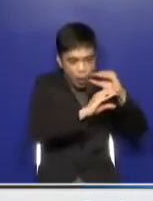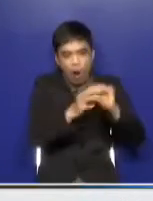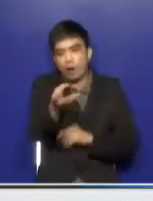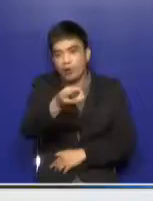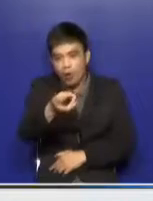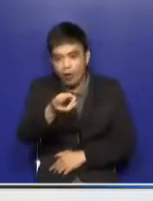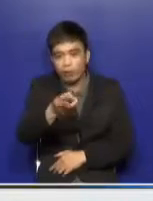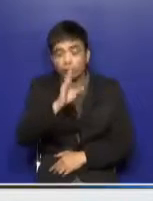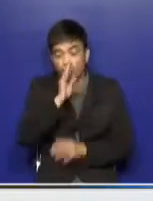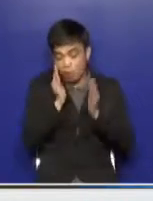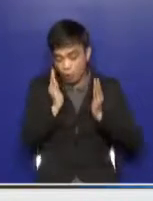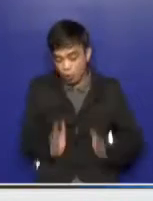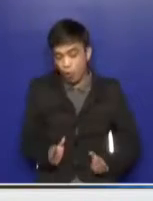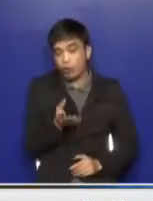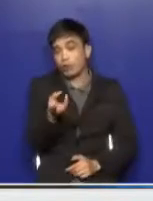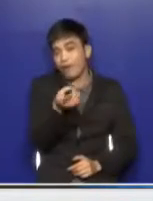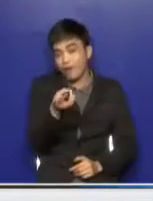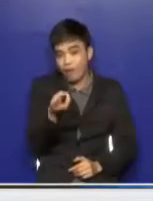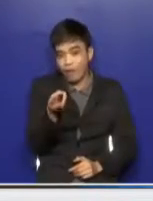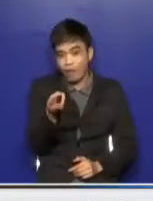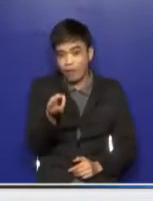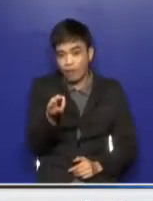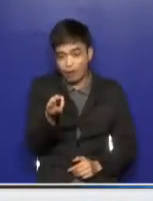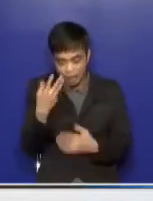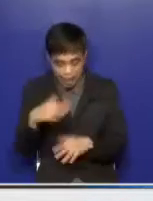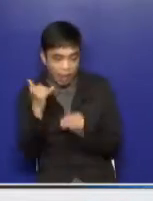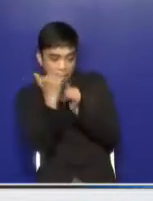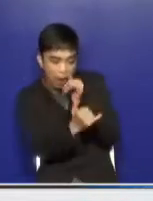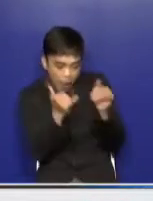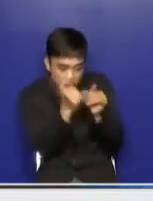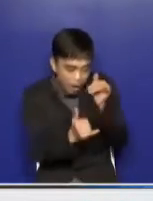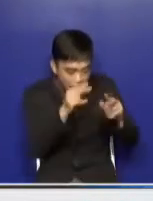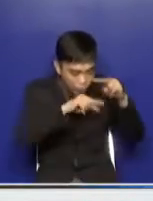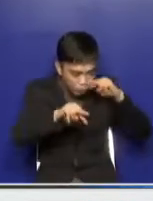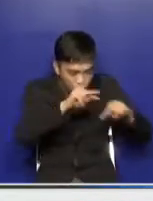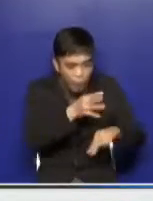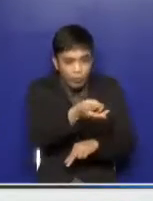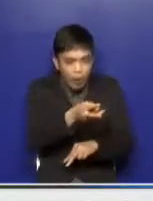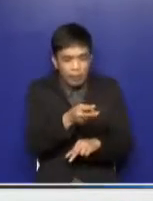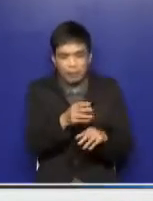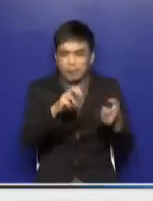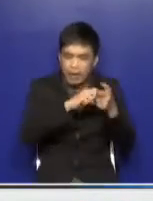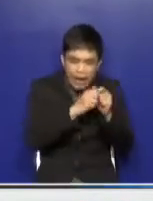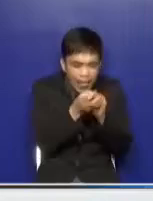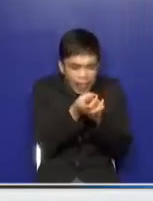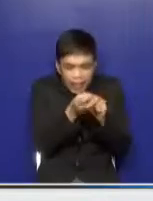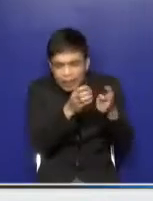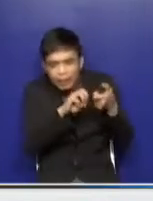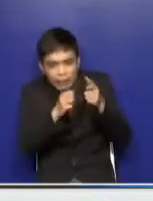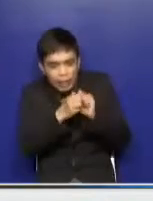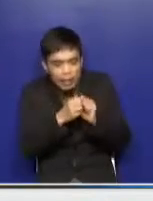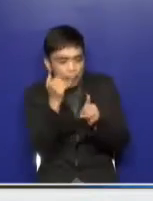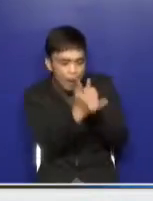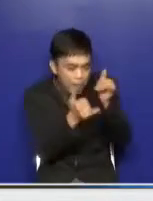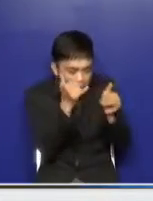ที่มีคนน้อยเนี่ยมีบุคลากรน้อยเนี่ยแล้วไปตรวจสอบแล้วบางครั้งเนี่ยเรื่องหยุมคือเรื่องเล็กน้อยเนี่ยไปตรวจสอ